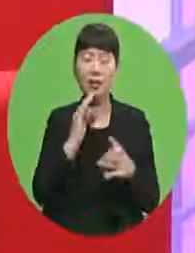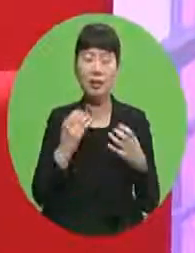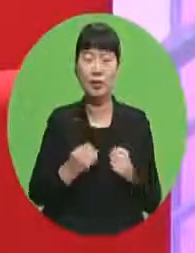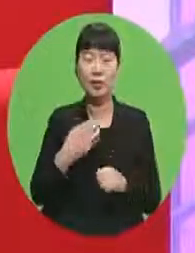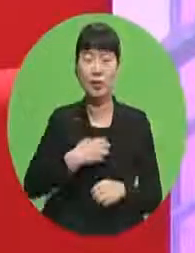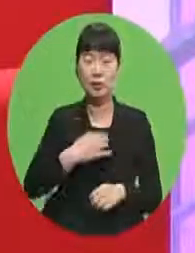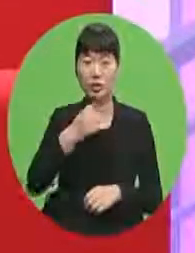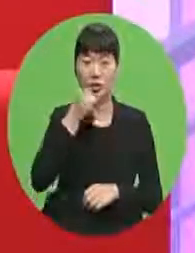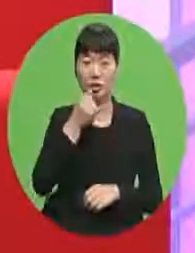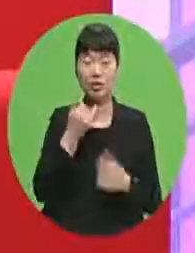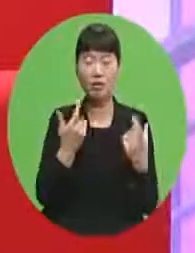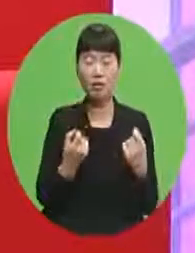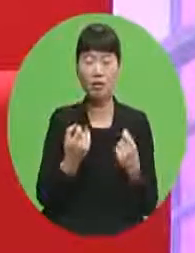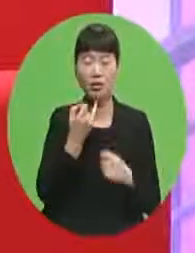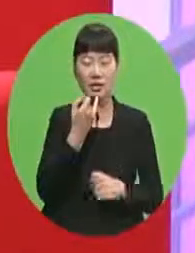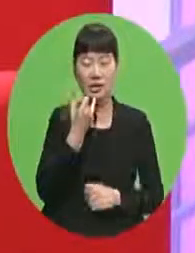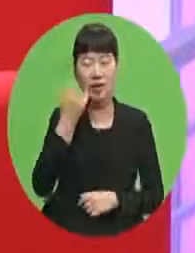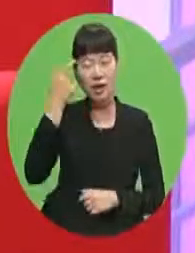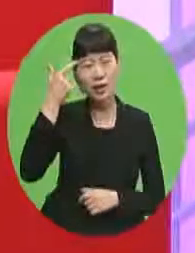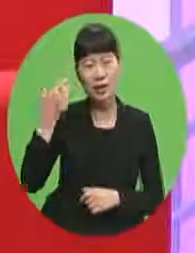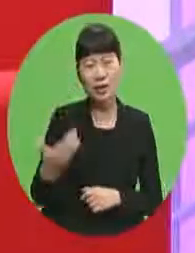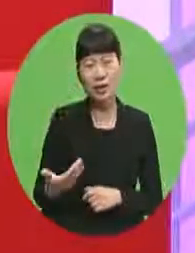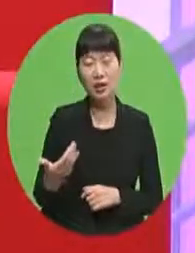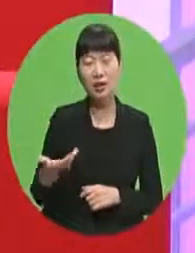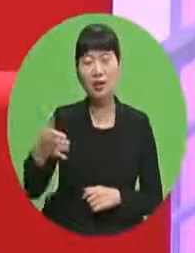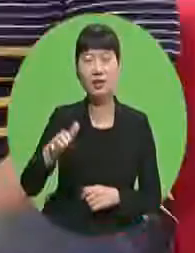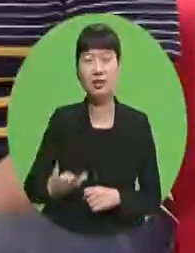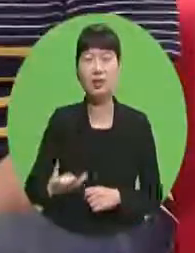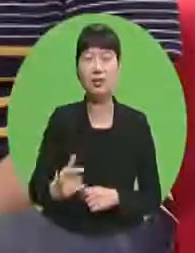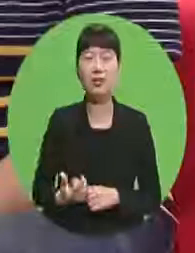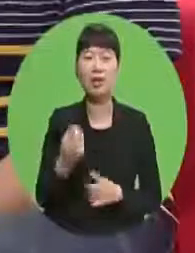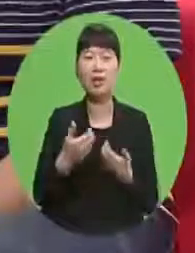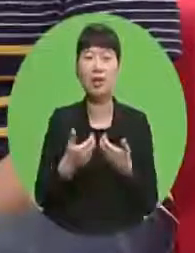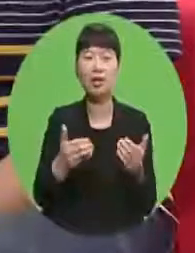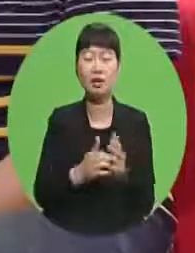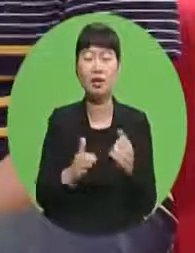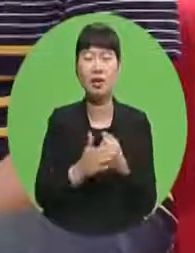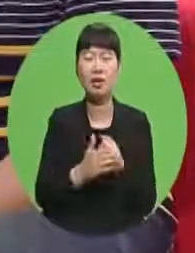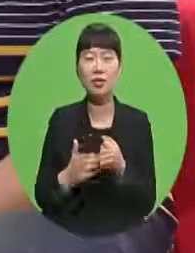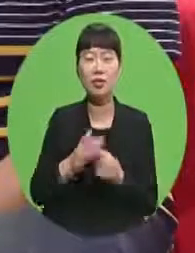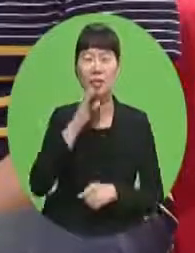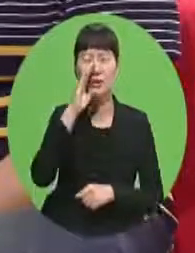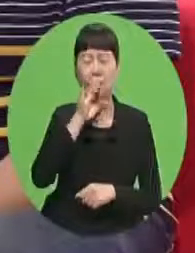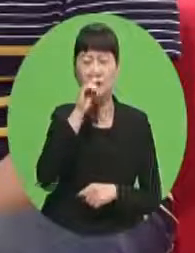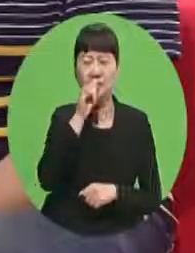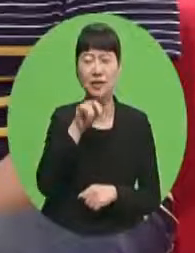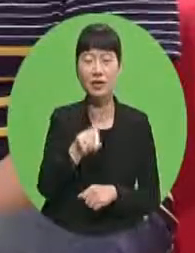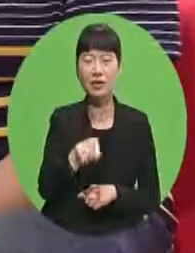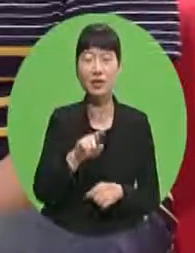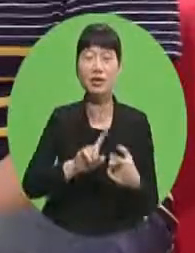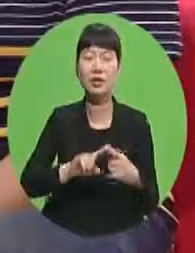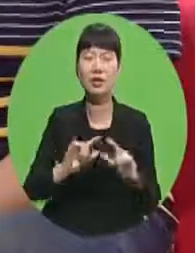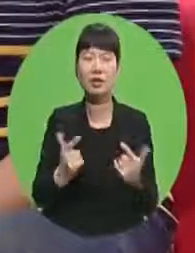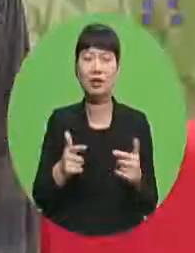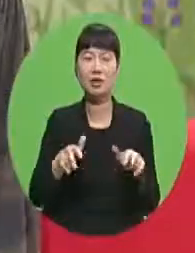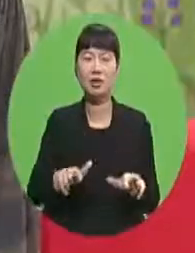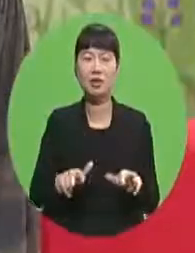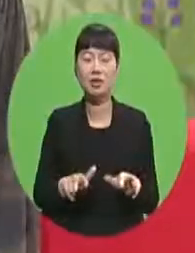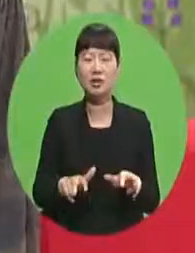걱정을 해요. 이래도 되나? 뭐 이렇게 걱정들을 하시는데요. 꼭 일찍 떼어놨다고 해서 애가 꼭 나빠지고 그런 건 아니에요. 그리고 또